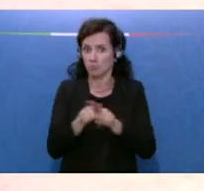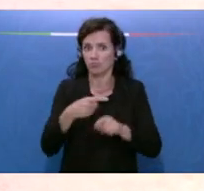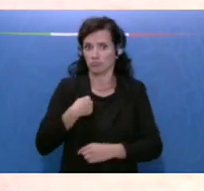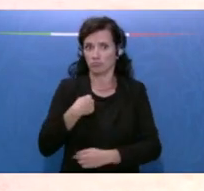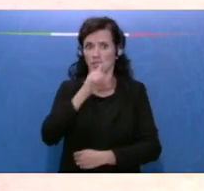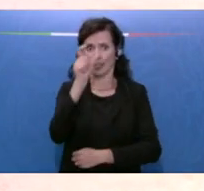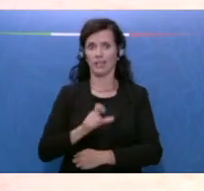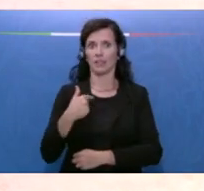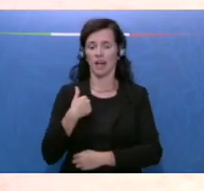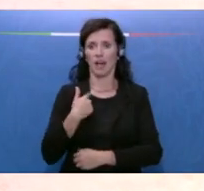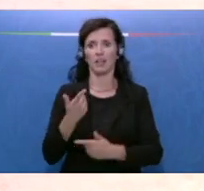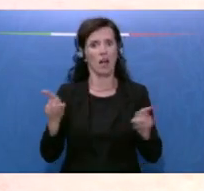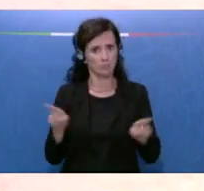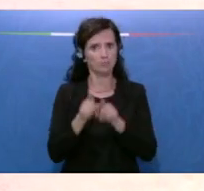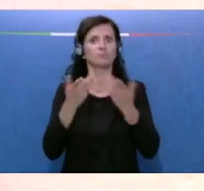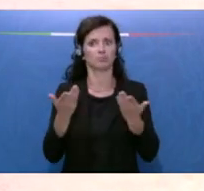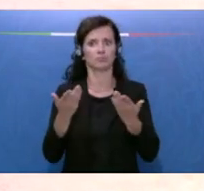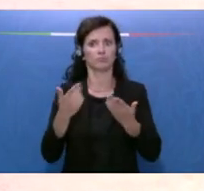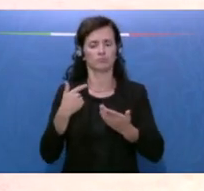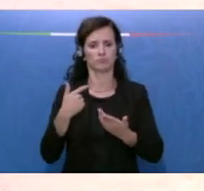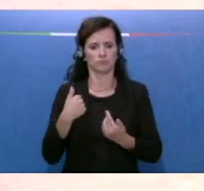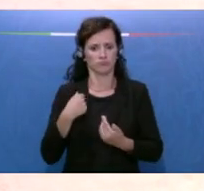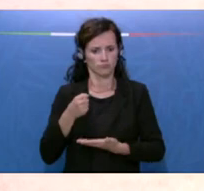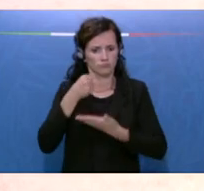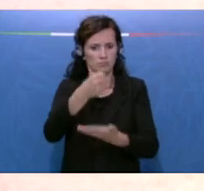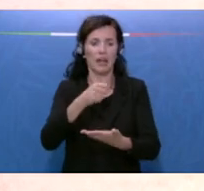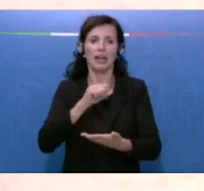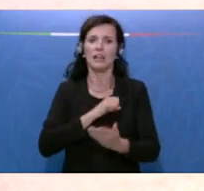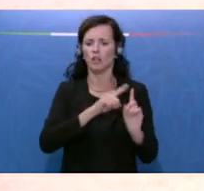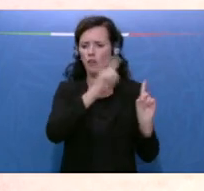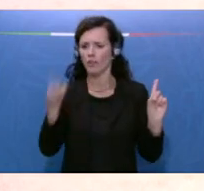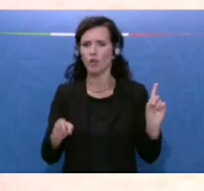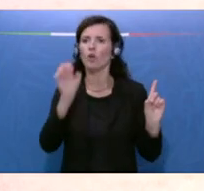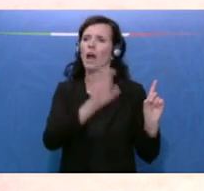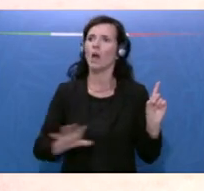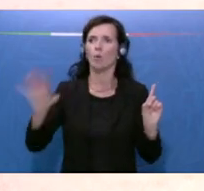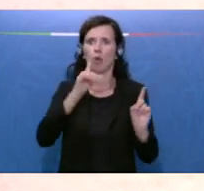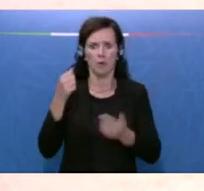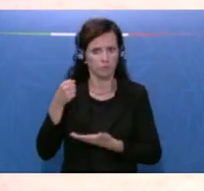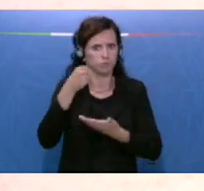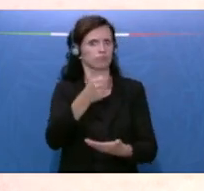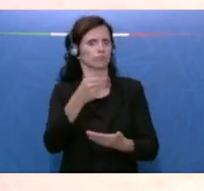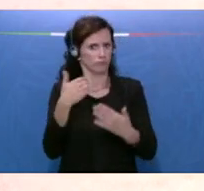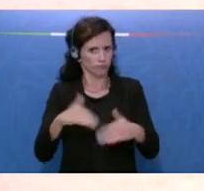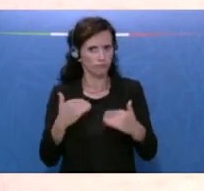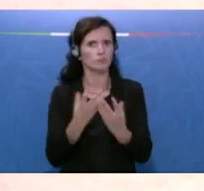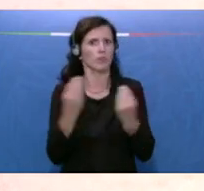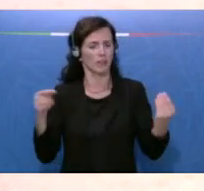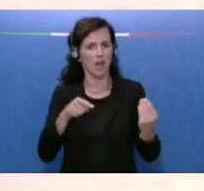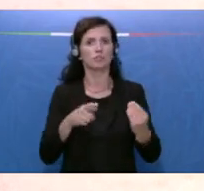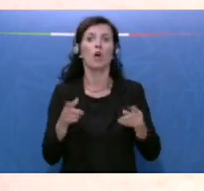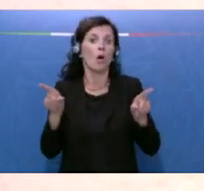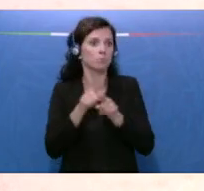fatto uno stanziamento che ad oggi credo che sia uno dei più alti in europa gli stati uniti come dicevo hanno